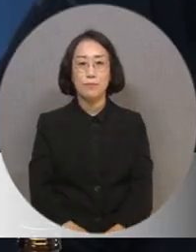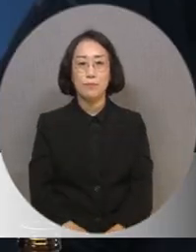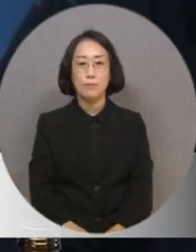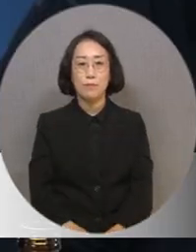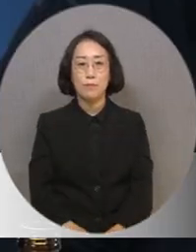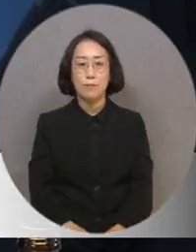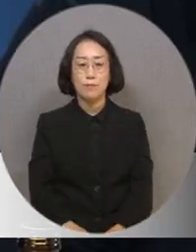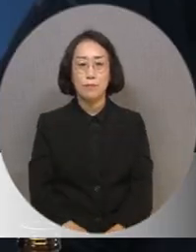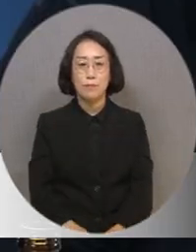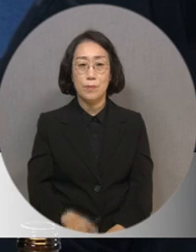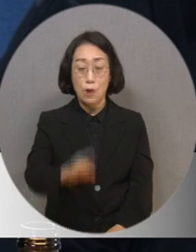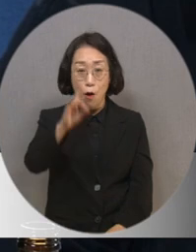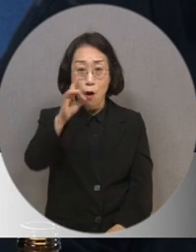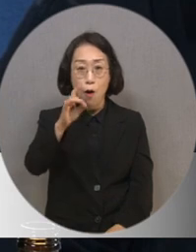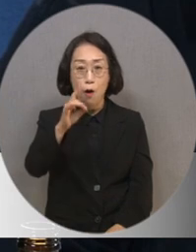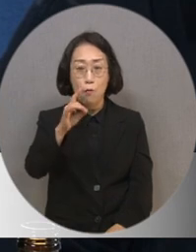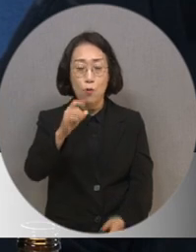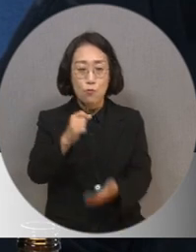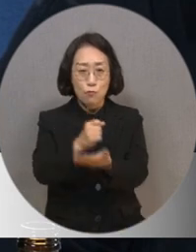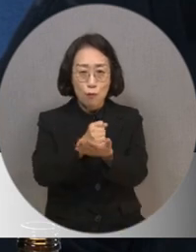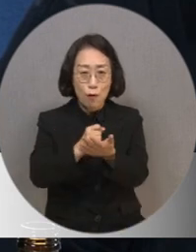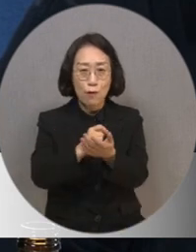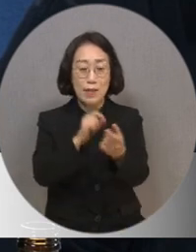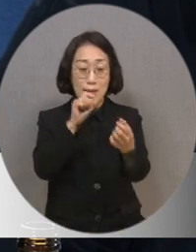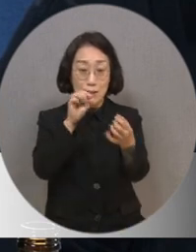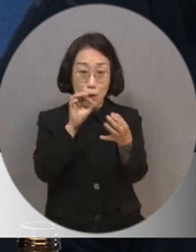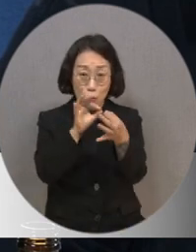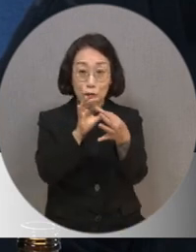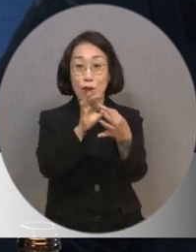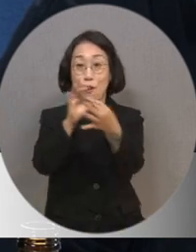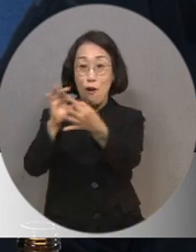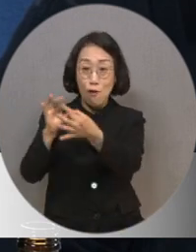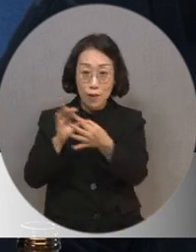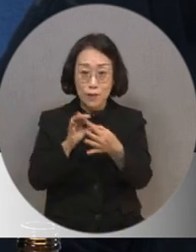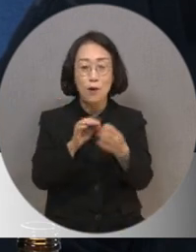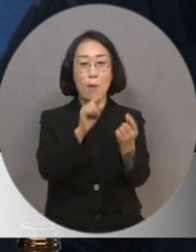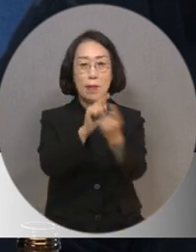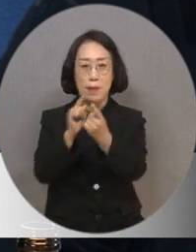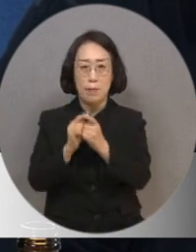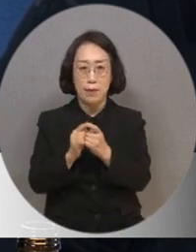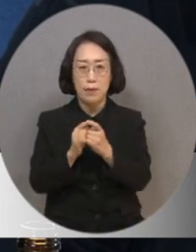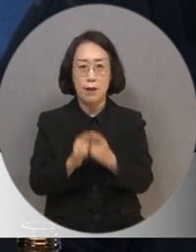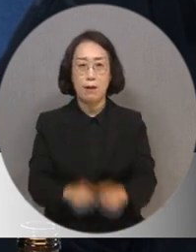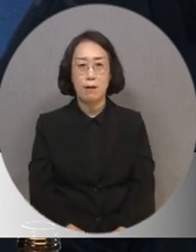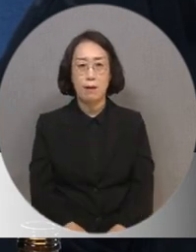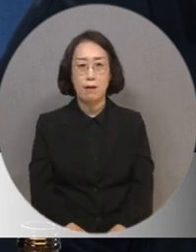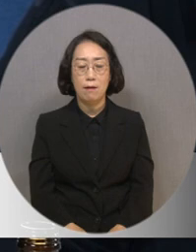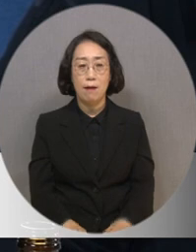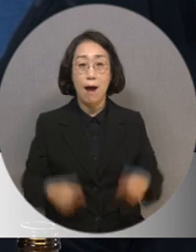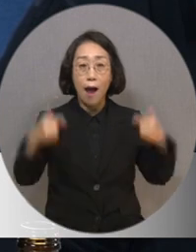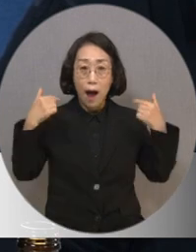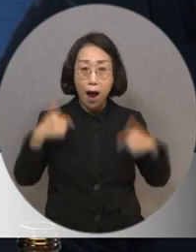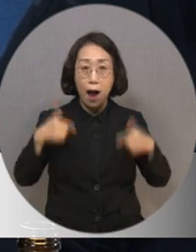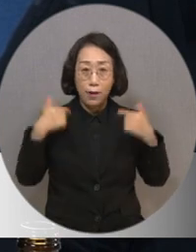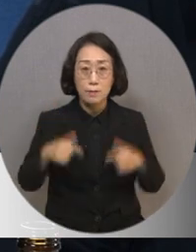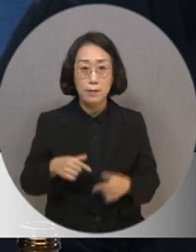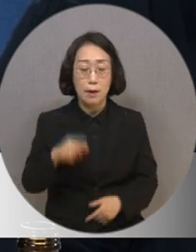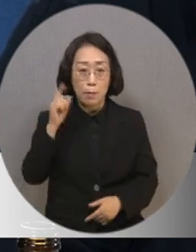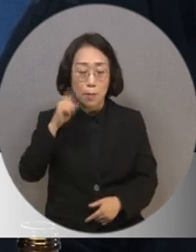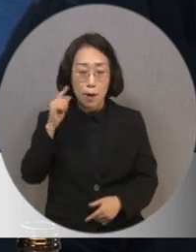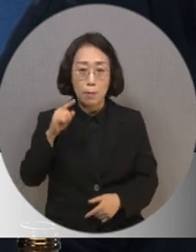시절 인연이 닿아서 저희는 이렇게 만났다고 생각합니다. 각자 항상 좋은 그냥 일상적인